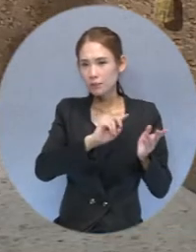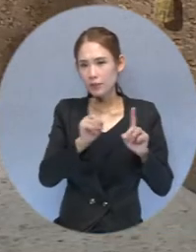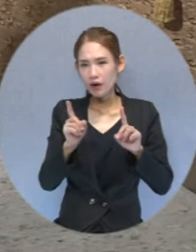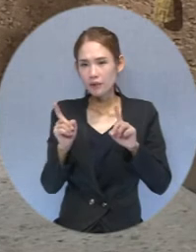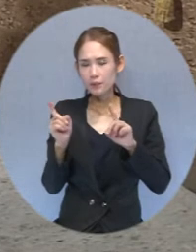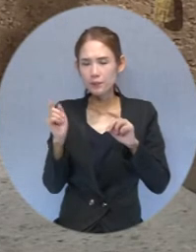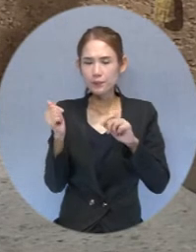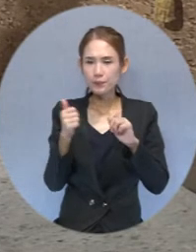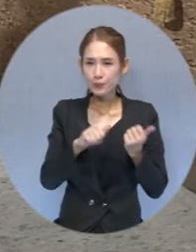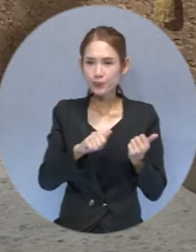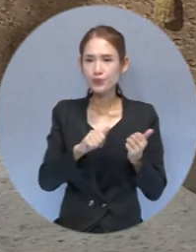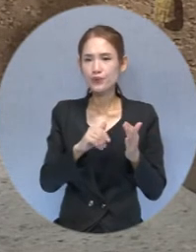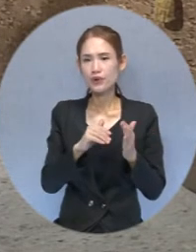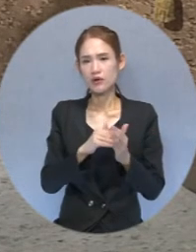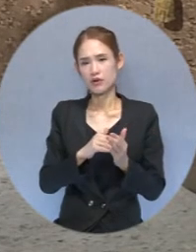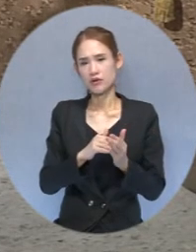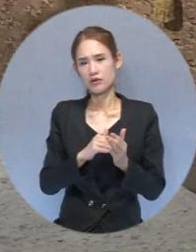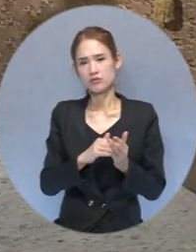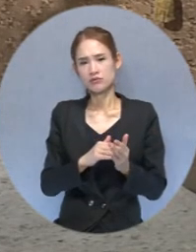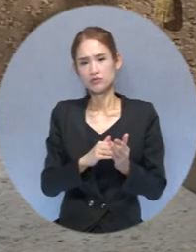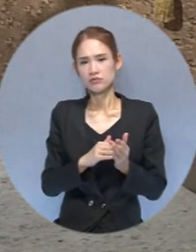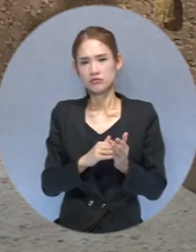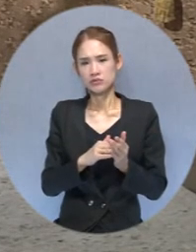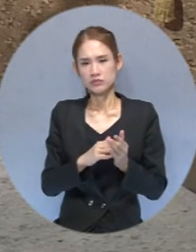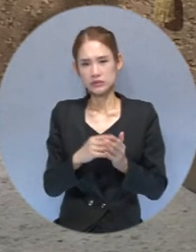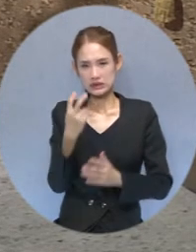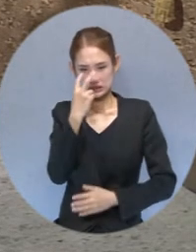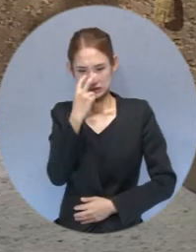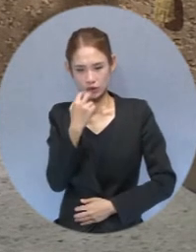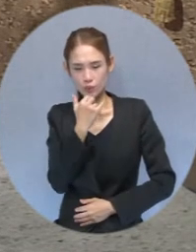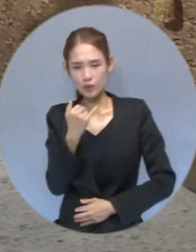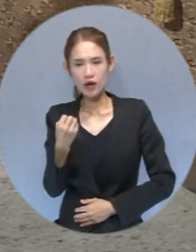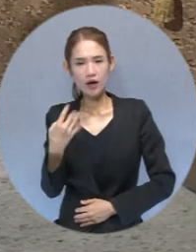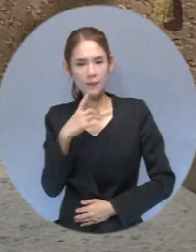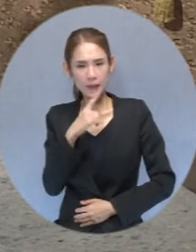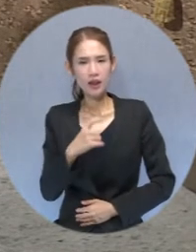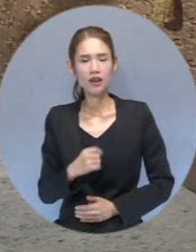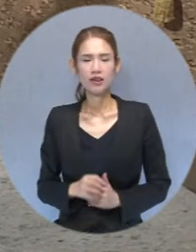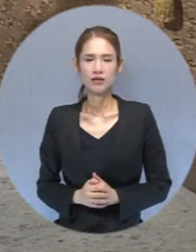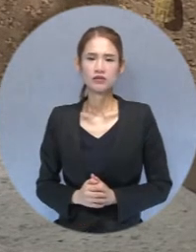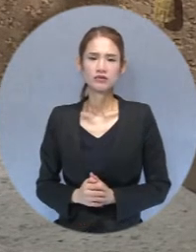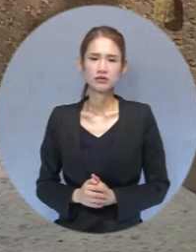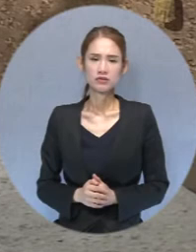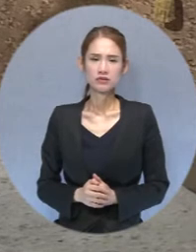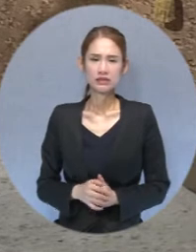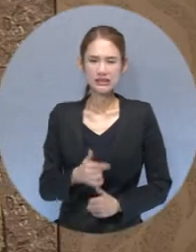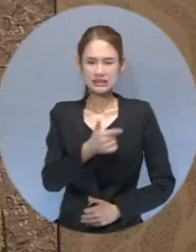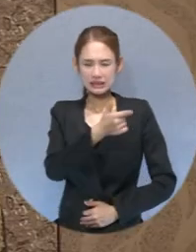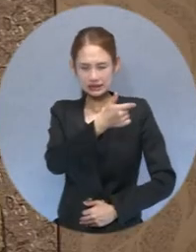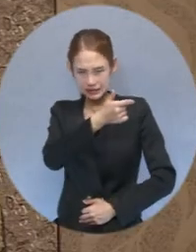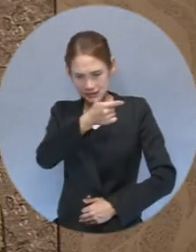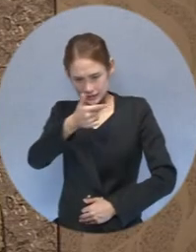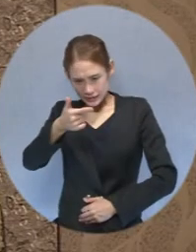이제 곧장 사망했다고 이제 그 사망 사고를 지켜본 사람이 얘기를 해주더라고요. 너무 안타깝네요. 그 대형 트럭에